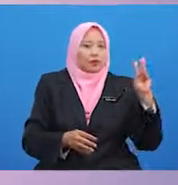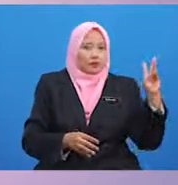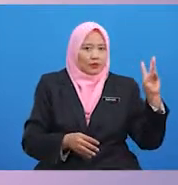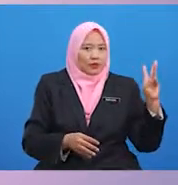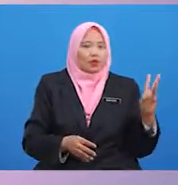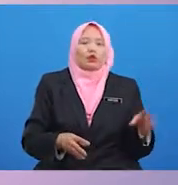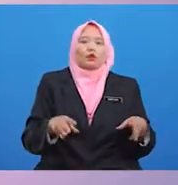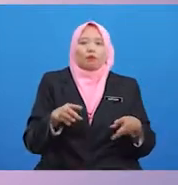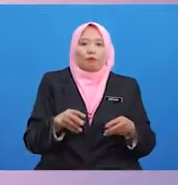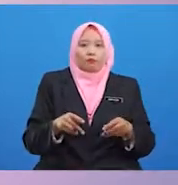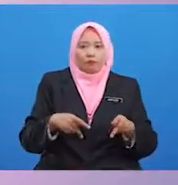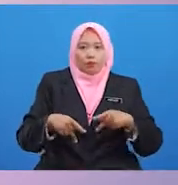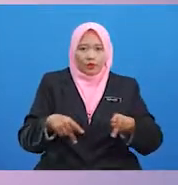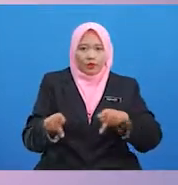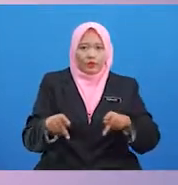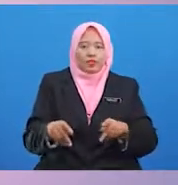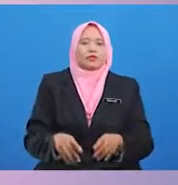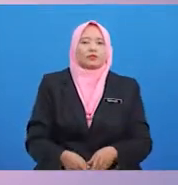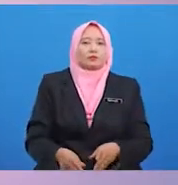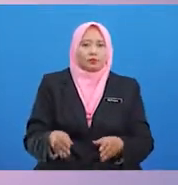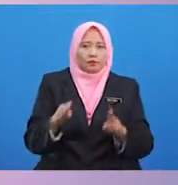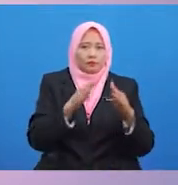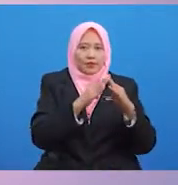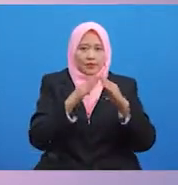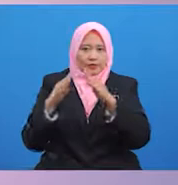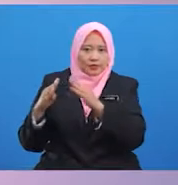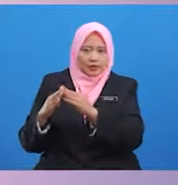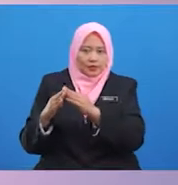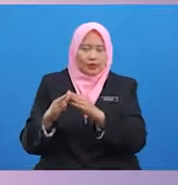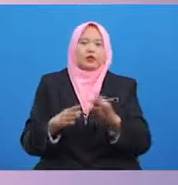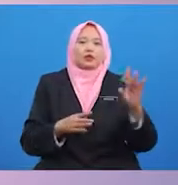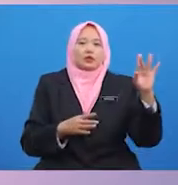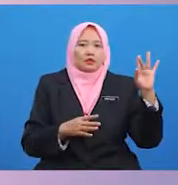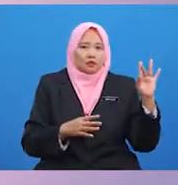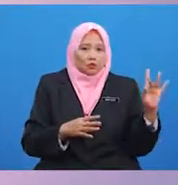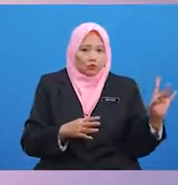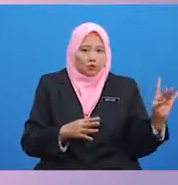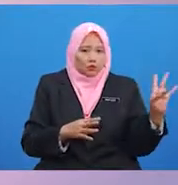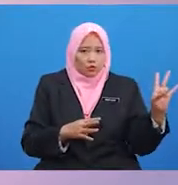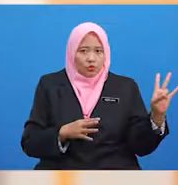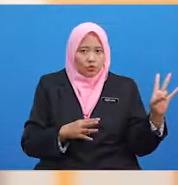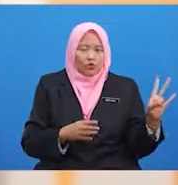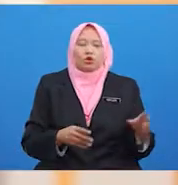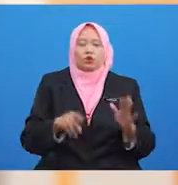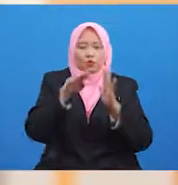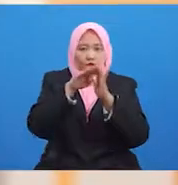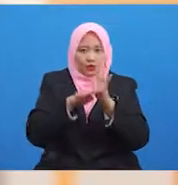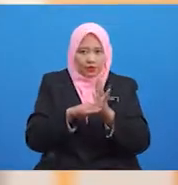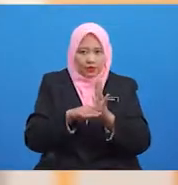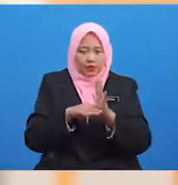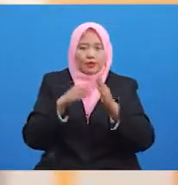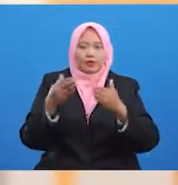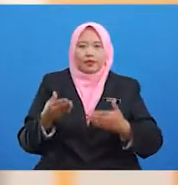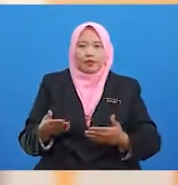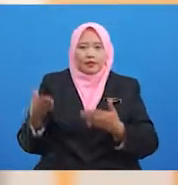perbandaran iaitu urbanisasi. Dan ketujuh, pengurangan import. Kita akan